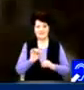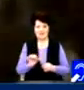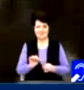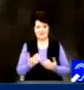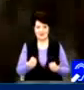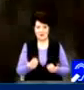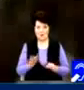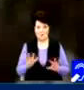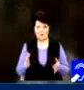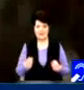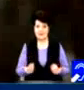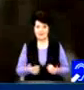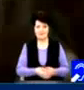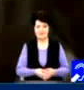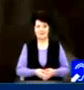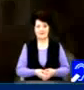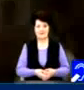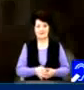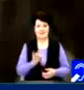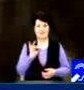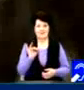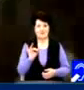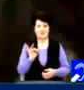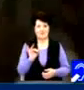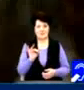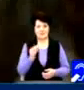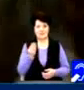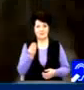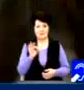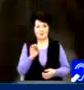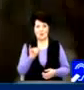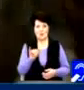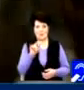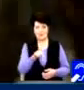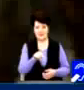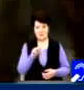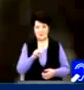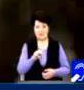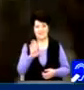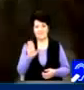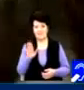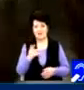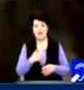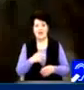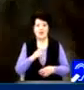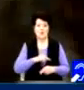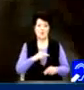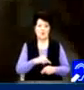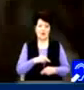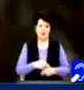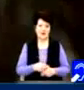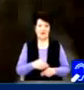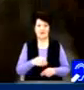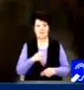moment dat și pentru show ul de la Tel Aviv lucrăm intens am început să mă duc la orele